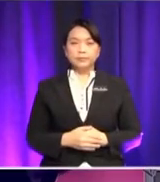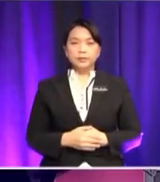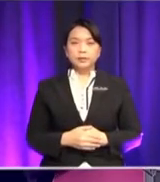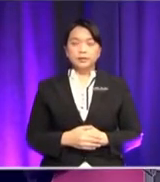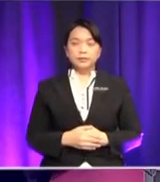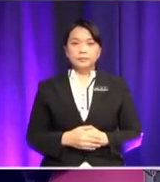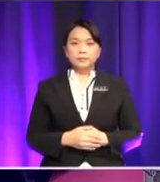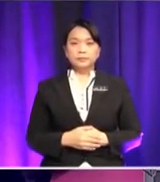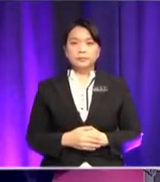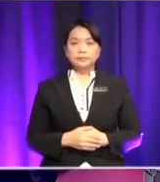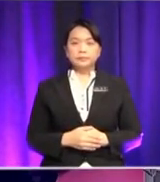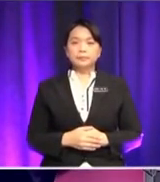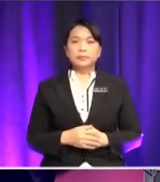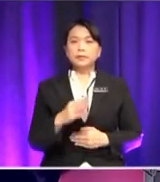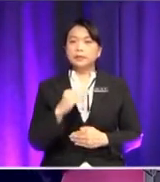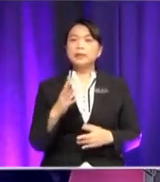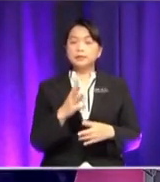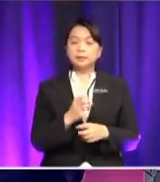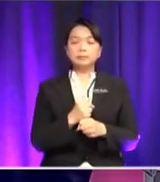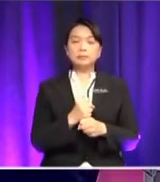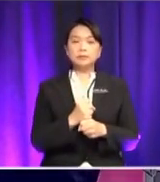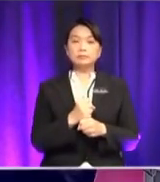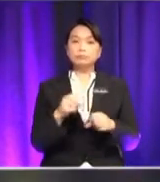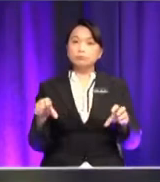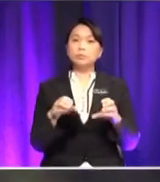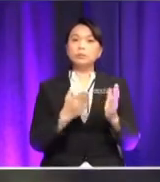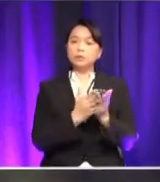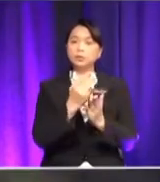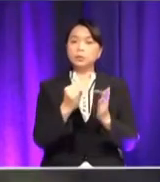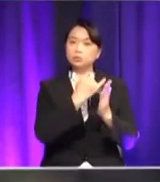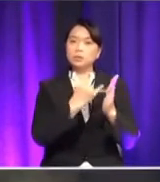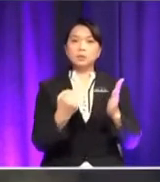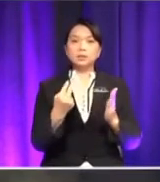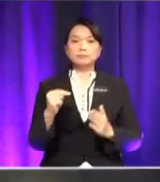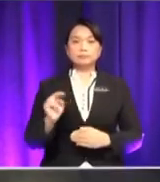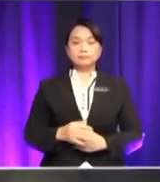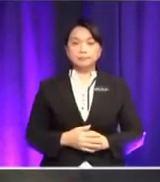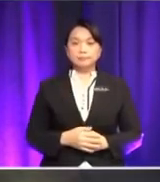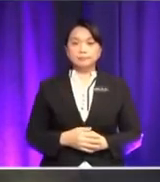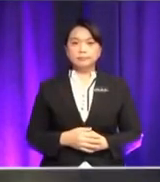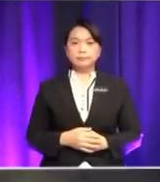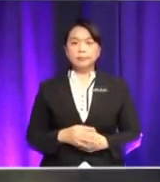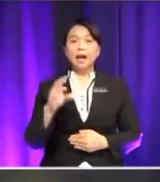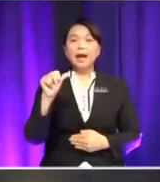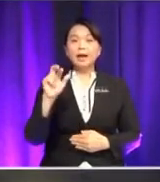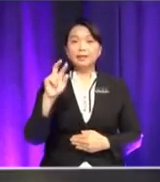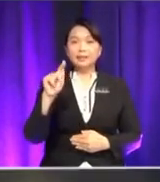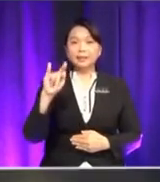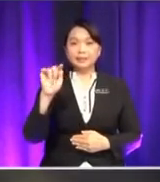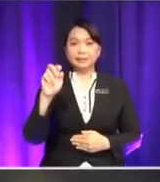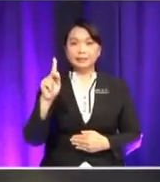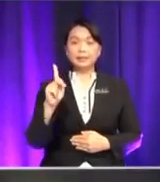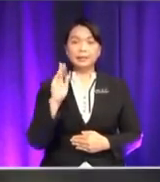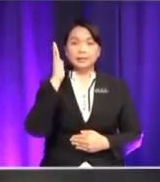dapat dilahirkan melalui lukisan bangunan itulah fungsi Alkitab sebenarnya dimana a kite ini akan memenuhi